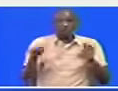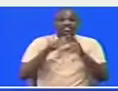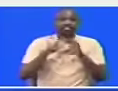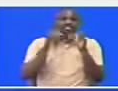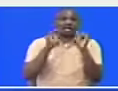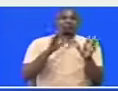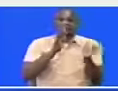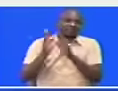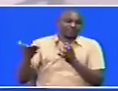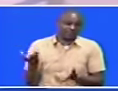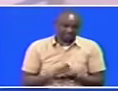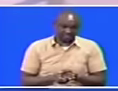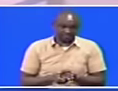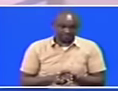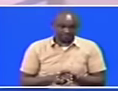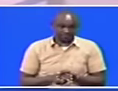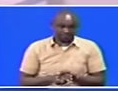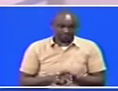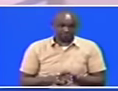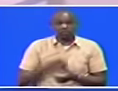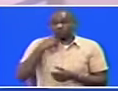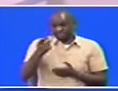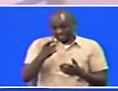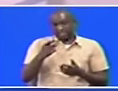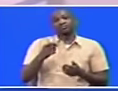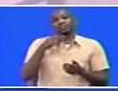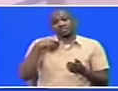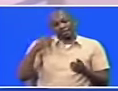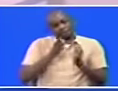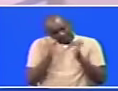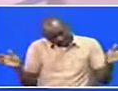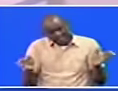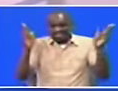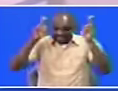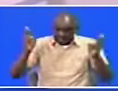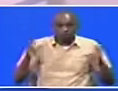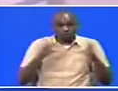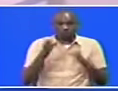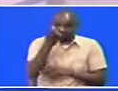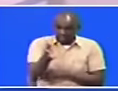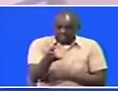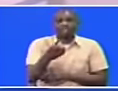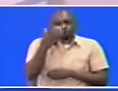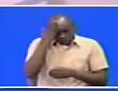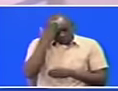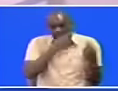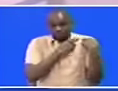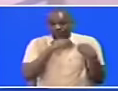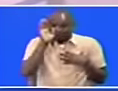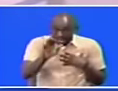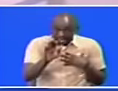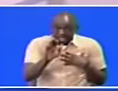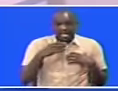its preparation. Stakeholders from private, public, international community will identify their roles